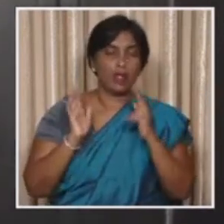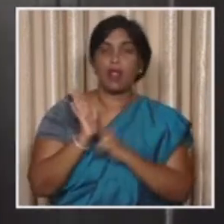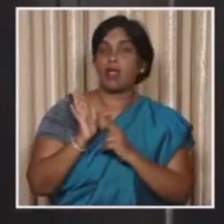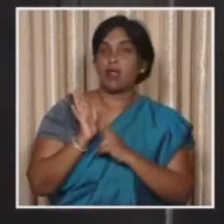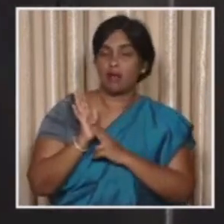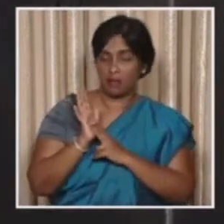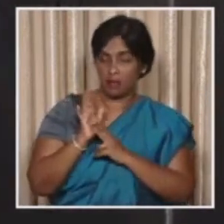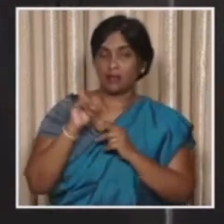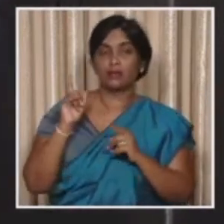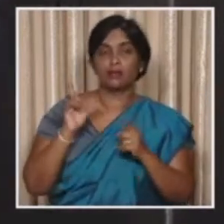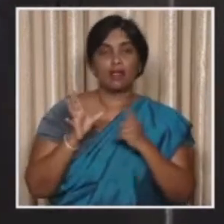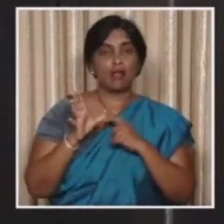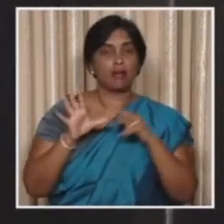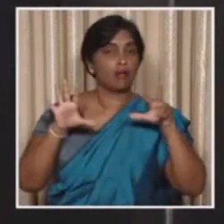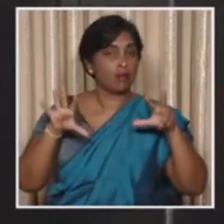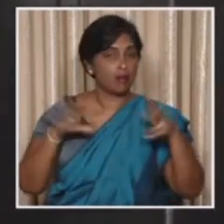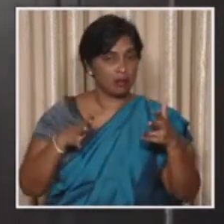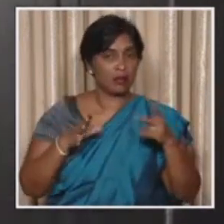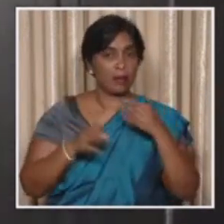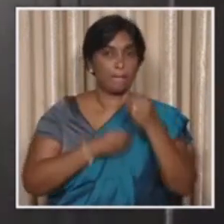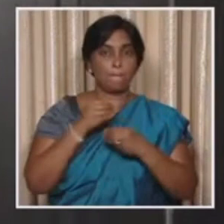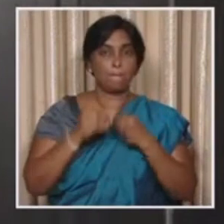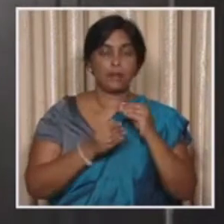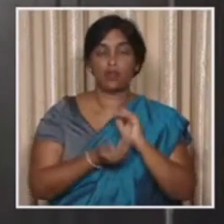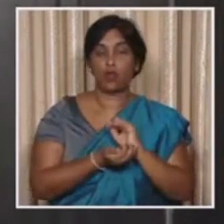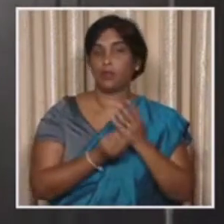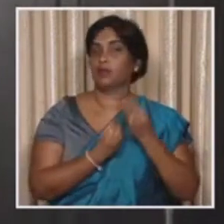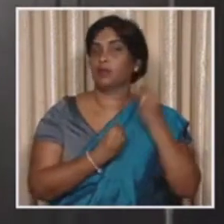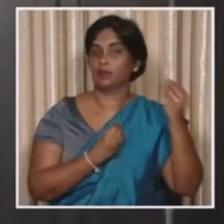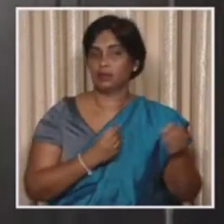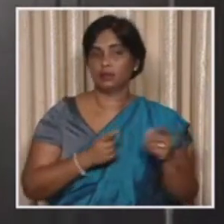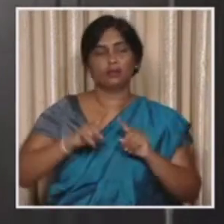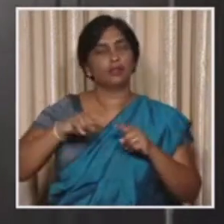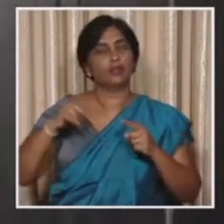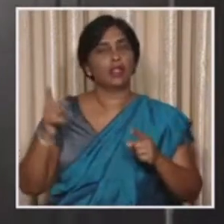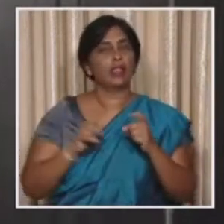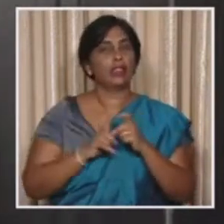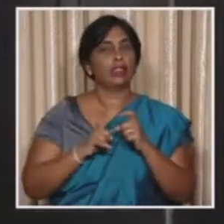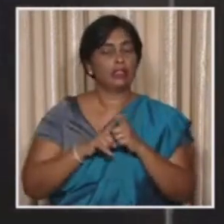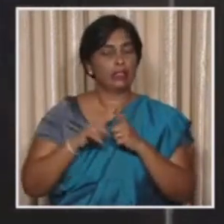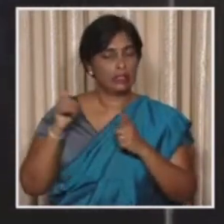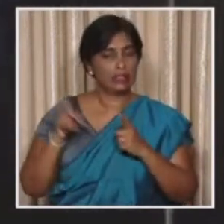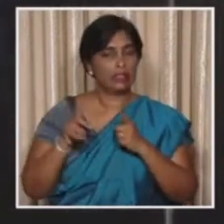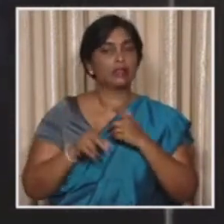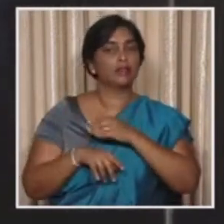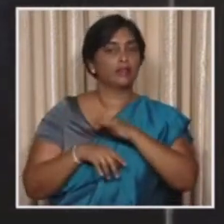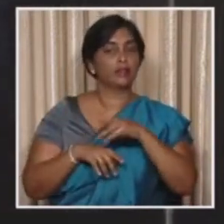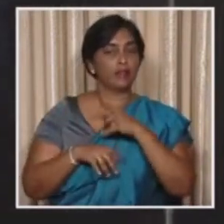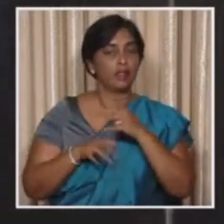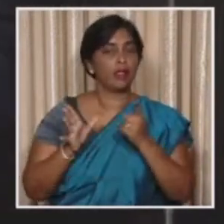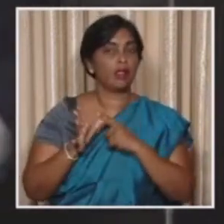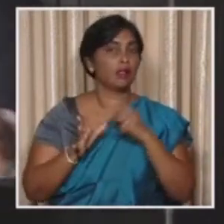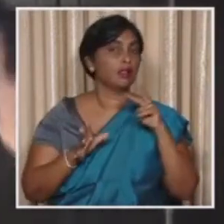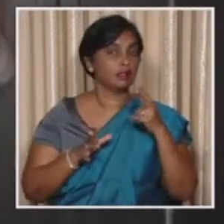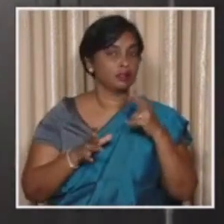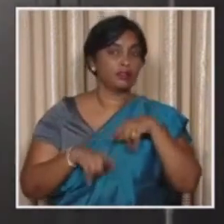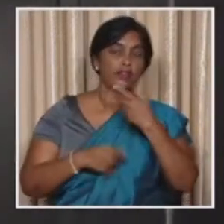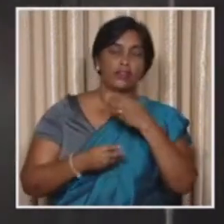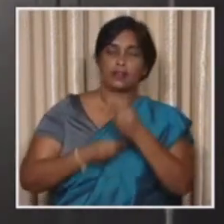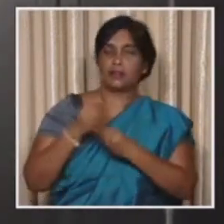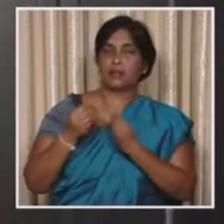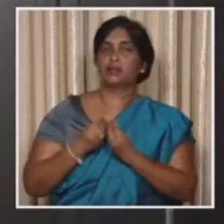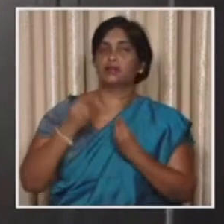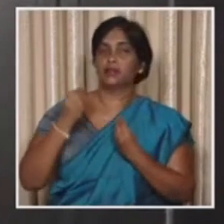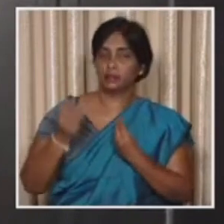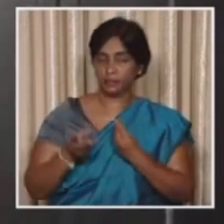கம்பெனிக்கு, மவுஞ்சியிலே 400 ஏக்கரை இன்னொரு கம்பெனிக்கு, தெல்தட்டை கலஹா தோட்டத்திலே 200 ஏக்கரை இன்னொரு கம்பெனிக்கு என